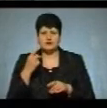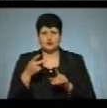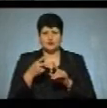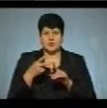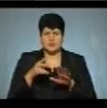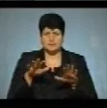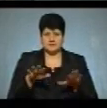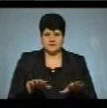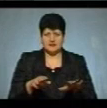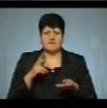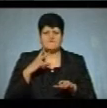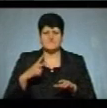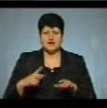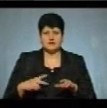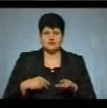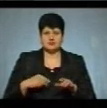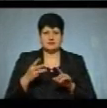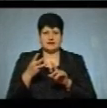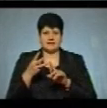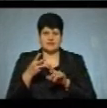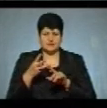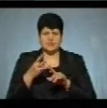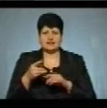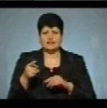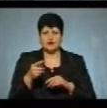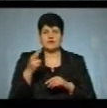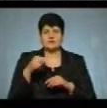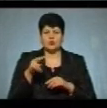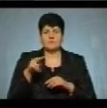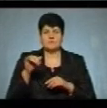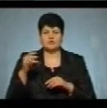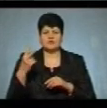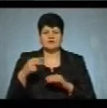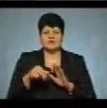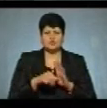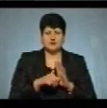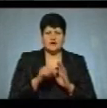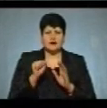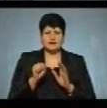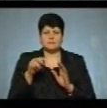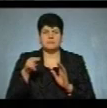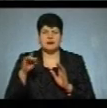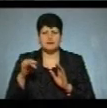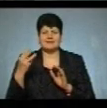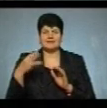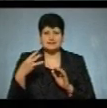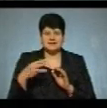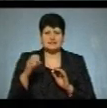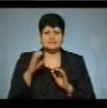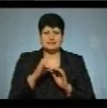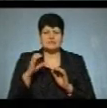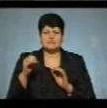на 2-му. Француз Мартин Фуркат на 3-му. Тернополянин Дмитро Підручний – 26-й. Артем Прима – 30-й, Сергій